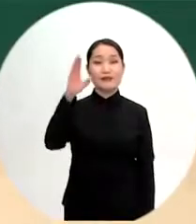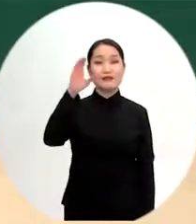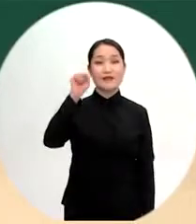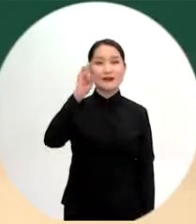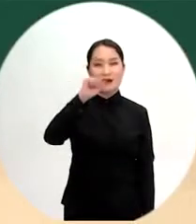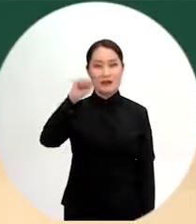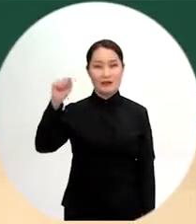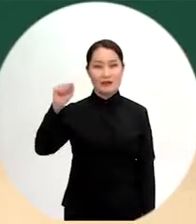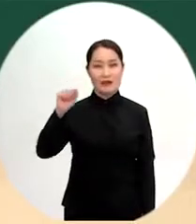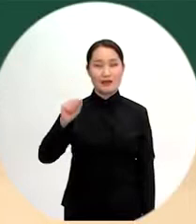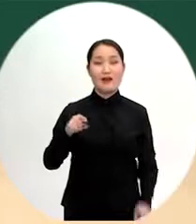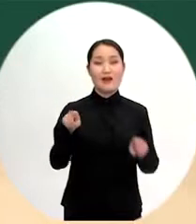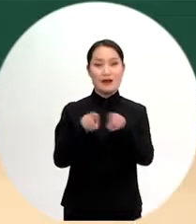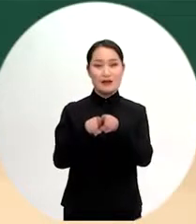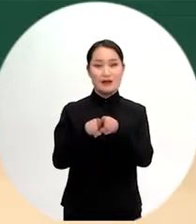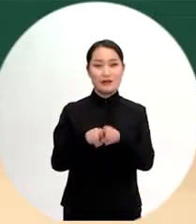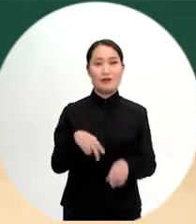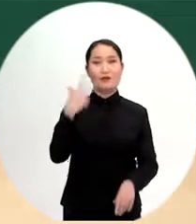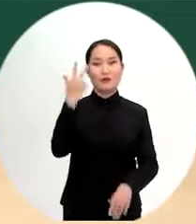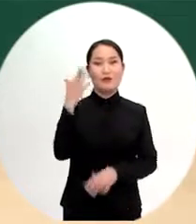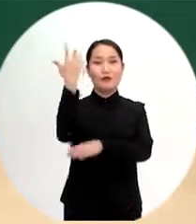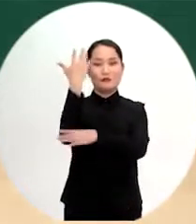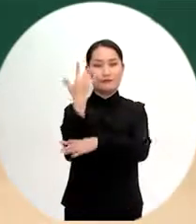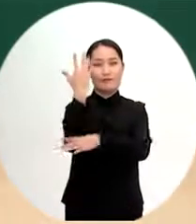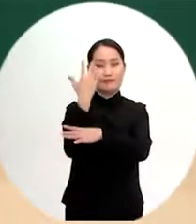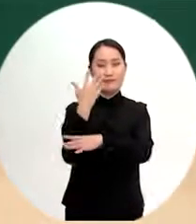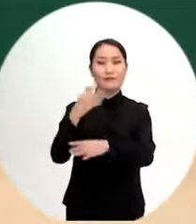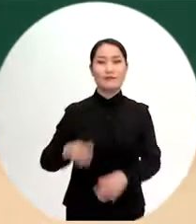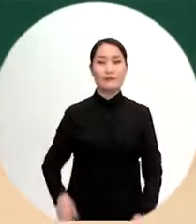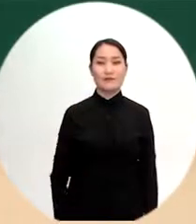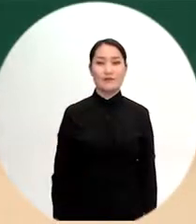Сараа мөн 40 мод тарьсан.